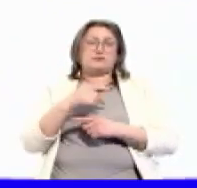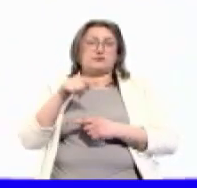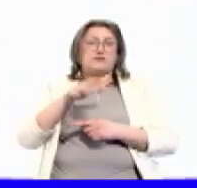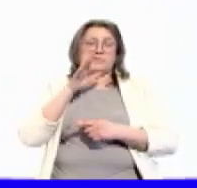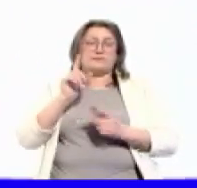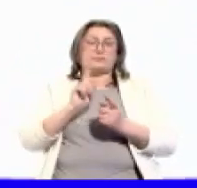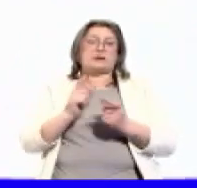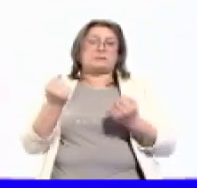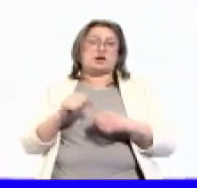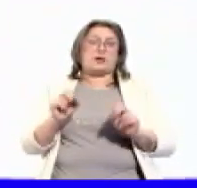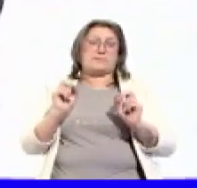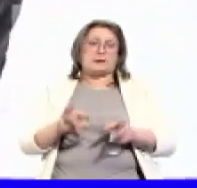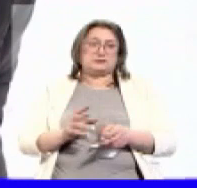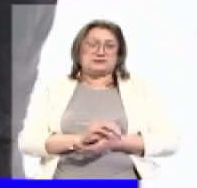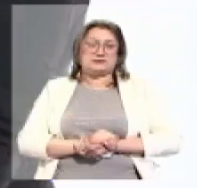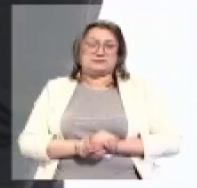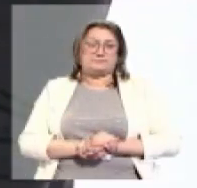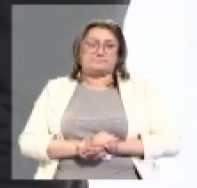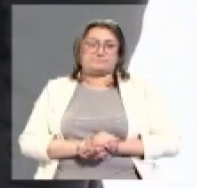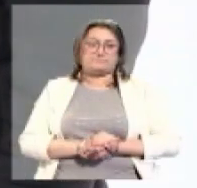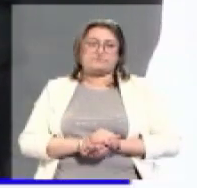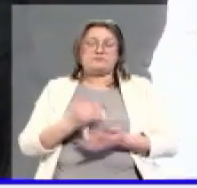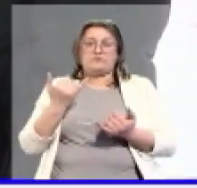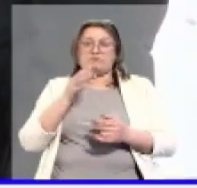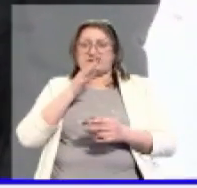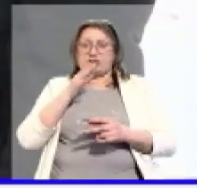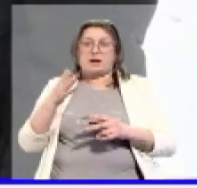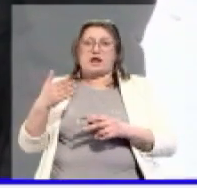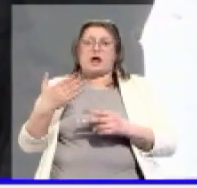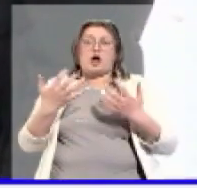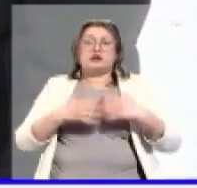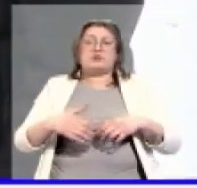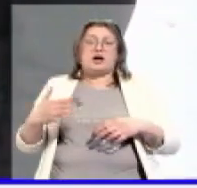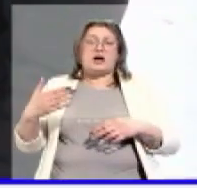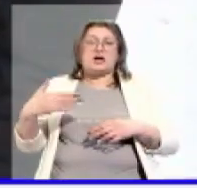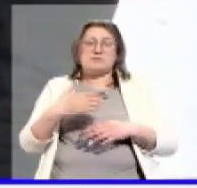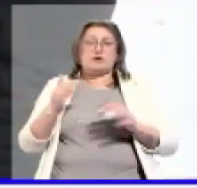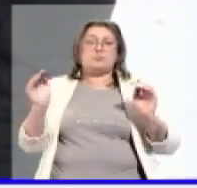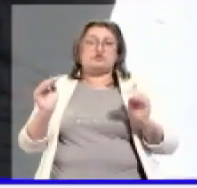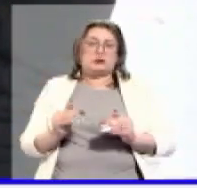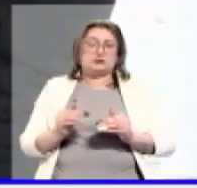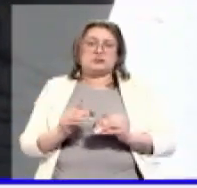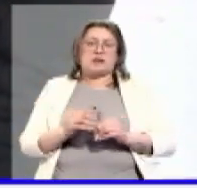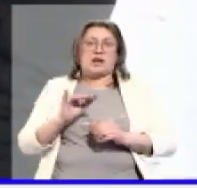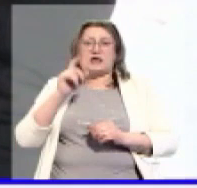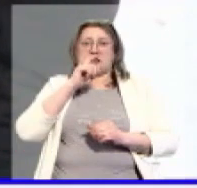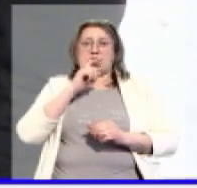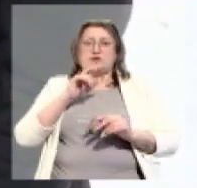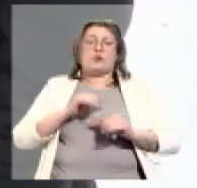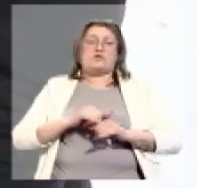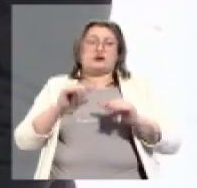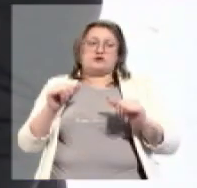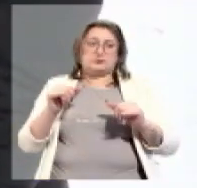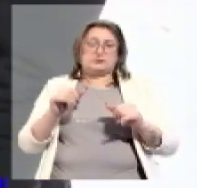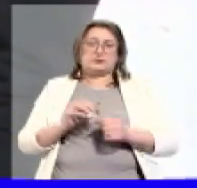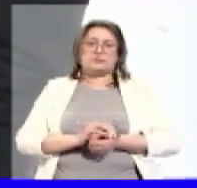дейді. Балық қатты тұншығып атқанда ол балықты негізінде мен өзім ойым мысалы біз бұнда нелер жасап жүрміз ғой.